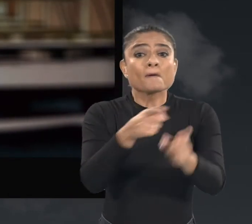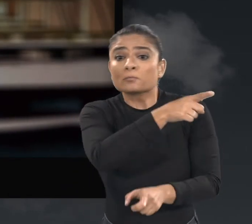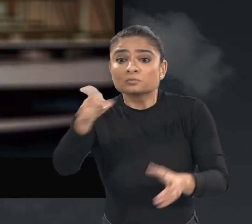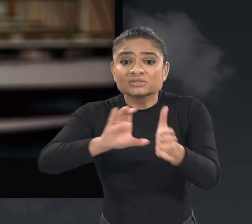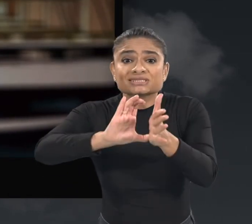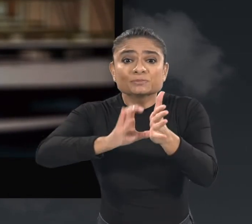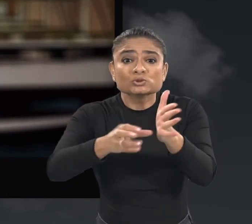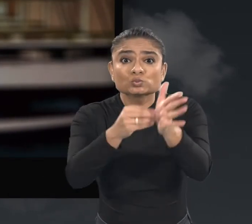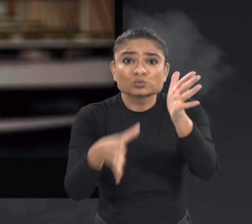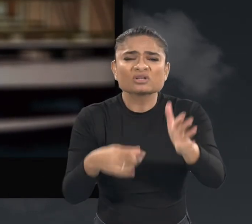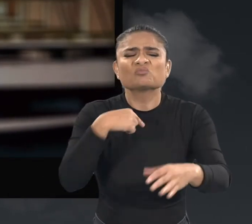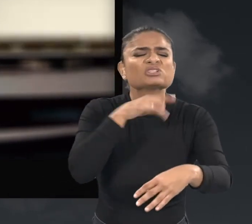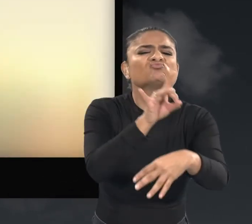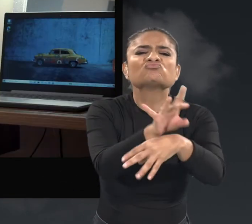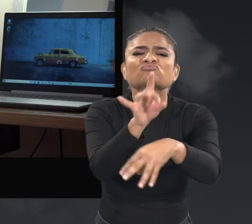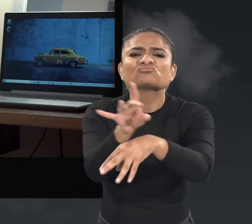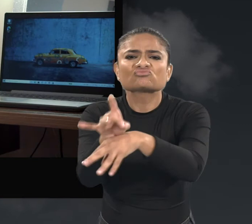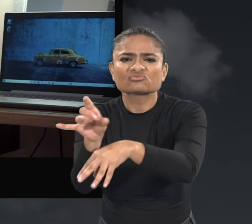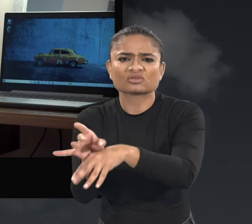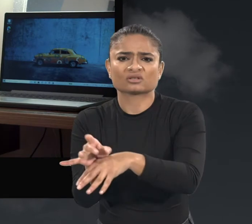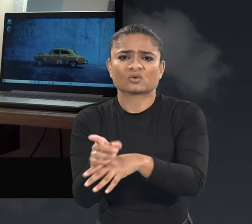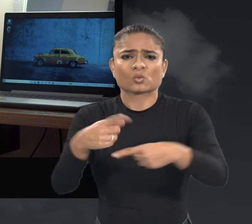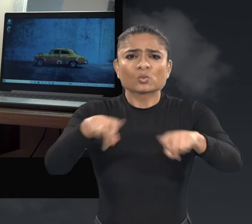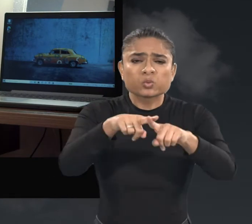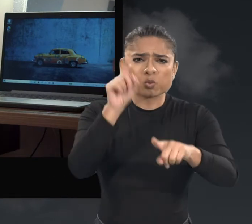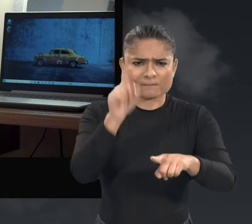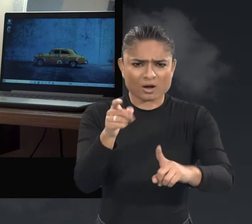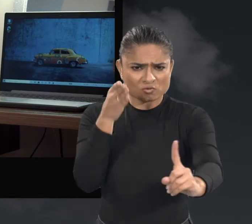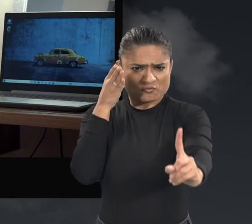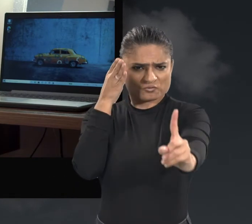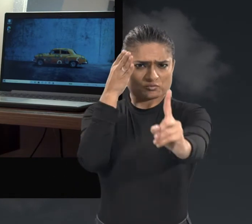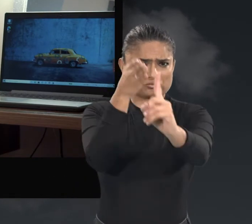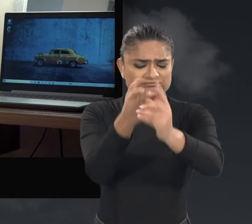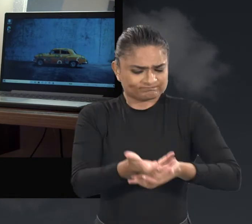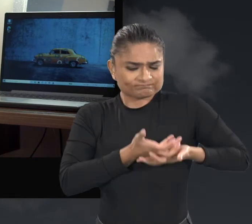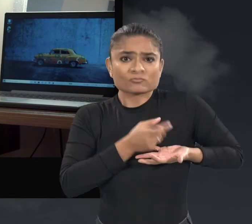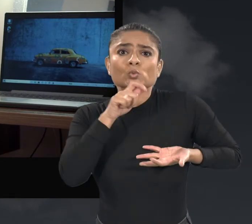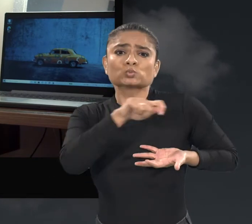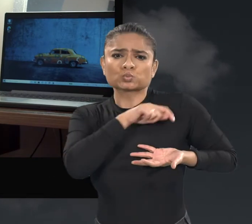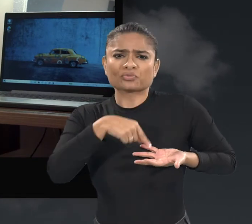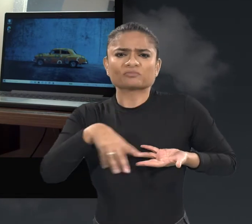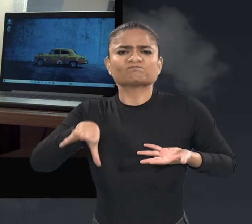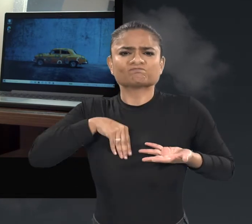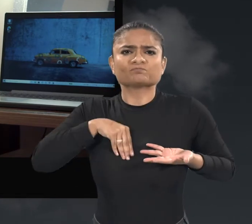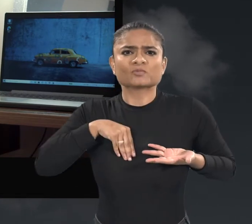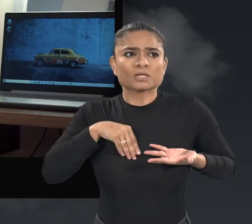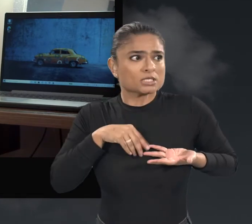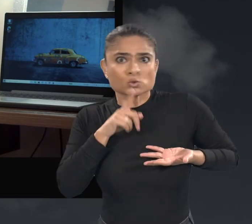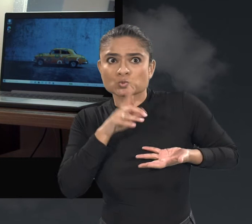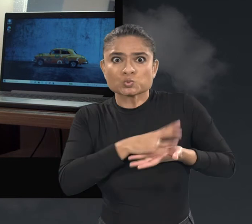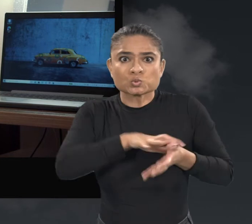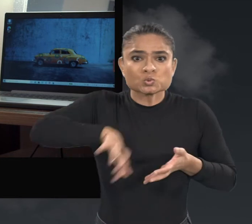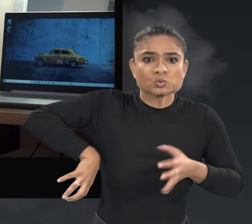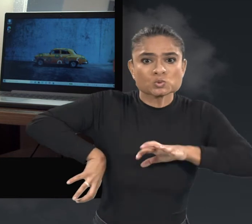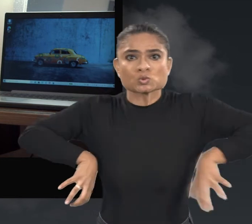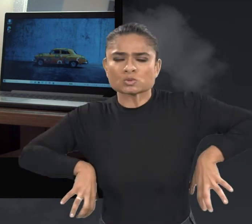My advies aan studente met disabilities is om altyd jou waarheid te dra en om nie weg